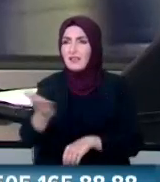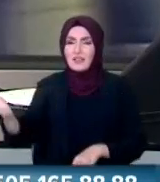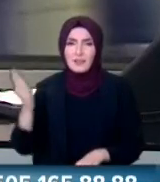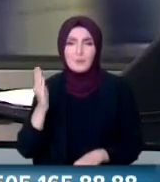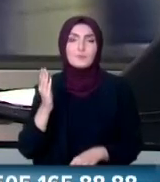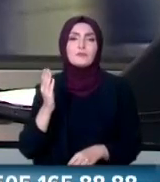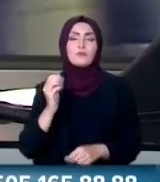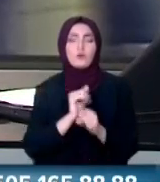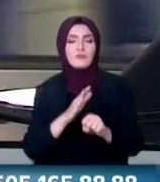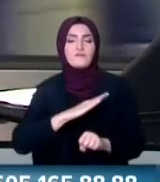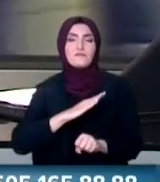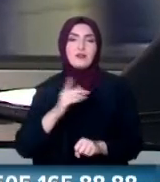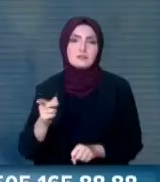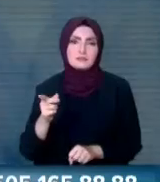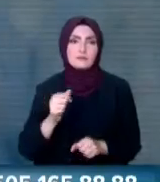bıçak gibi kesildi.